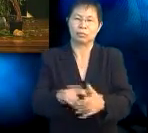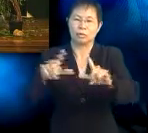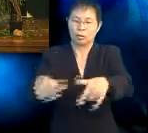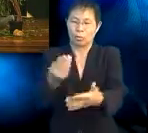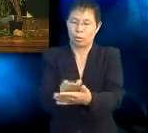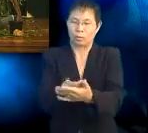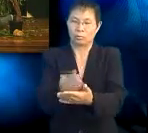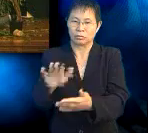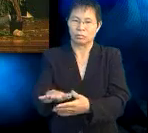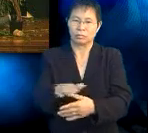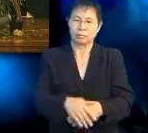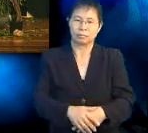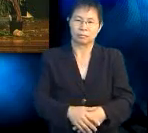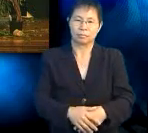senjata kamu.